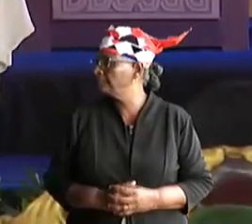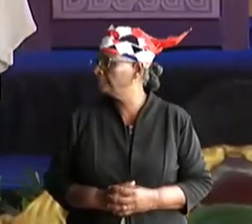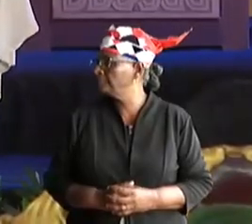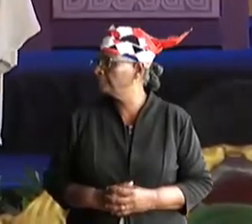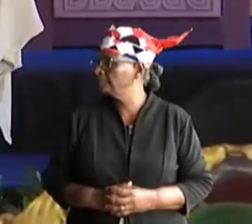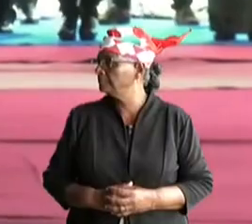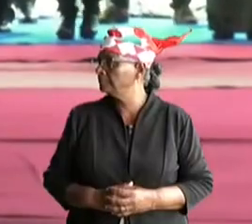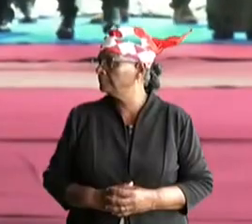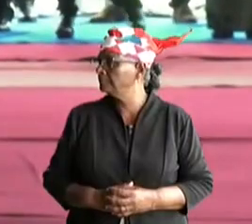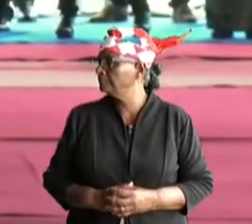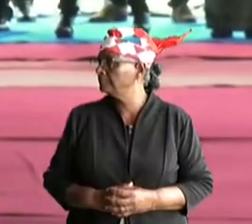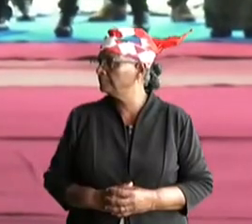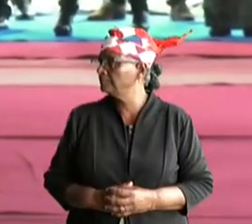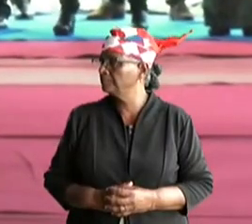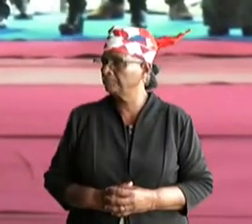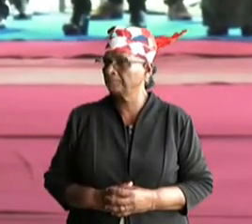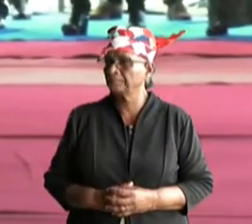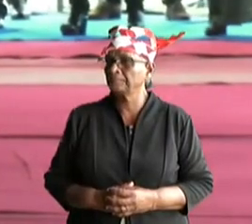we moeten er samen voor zorgen.